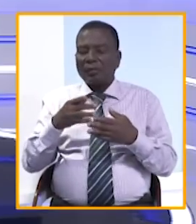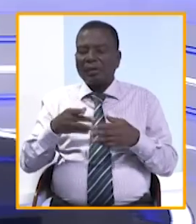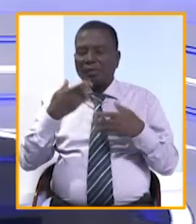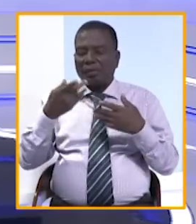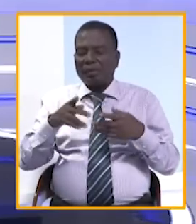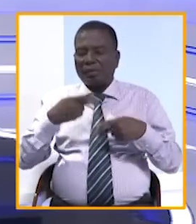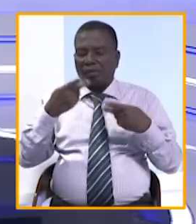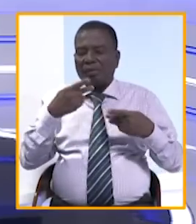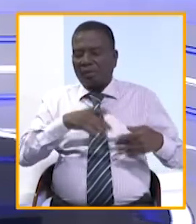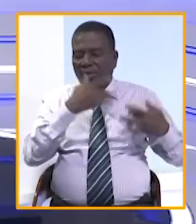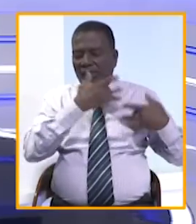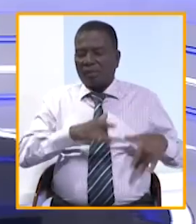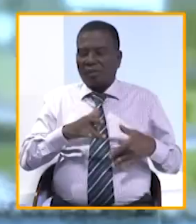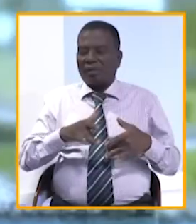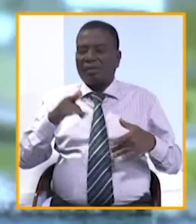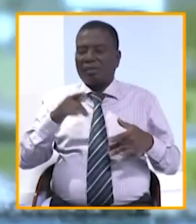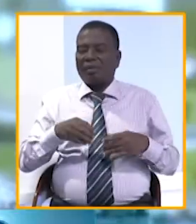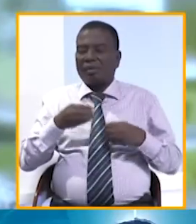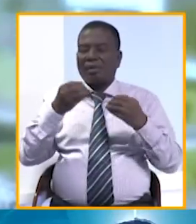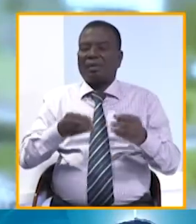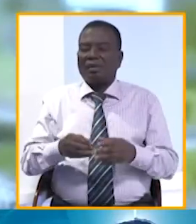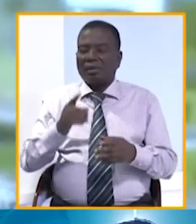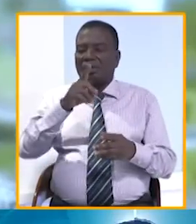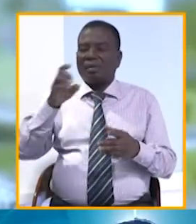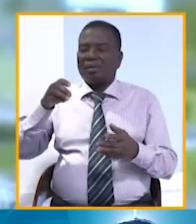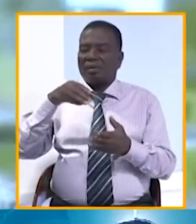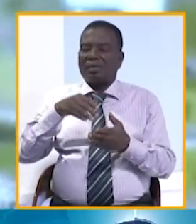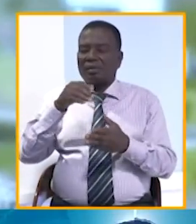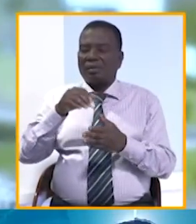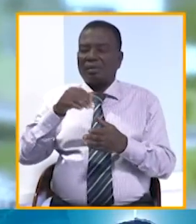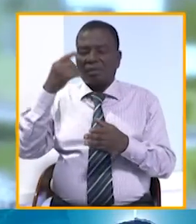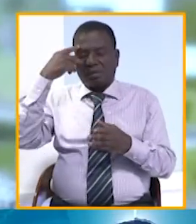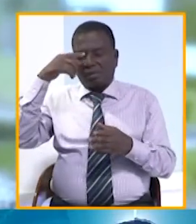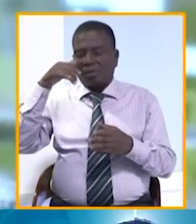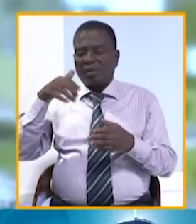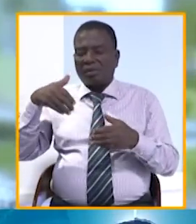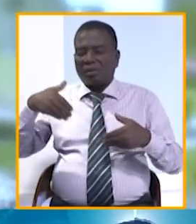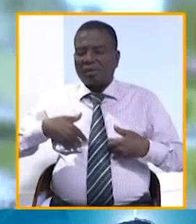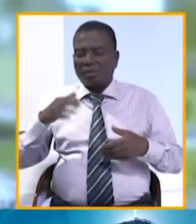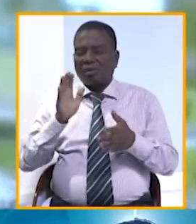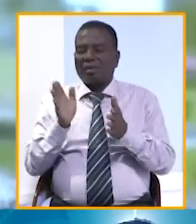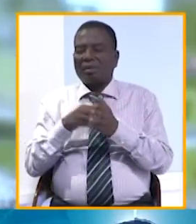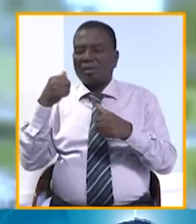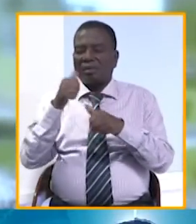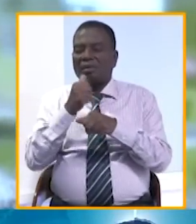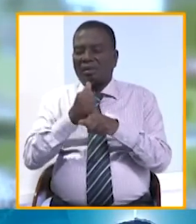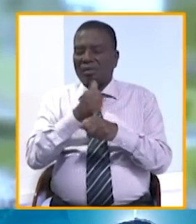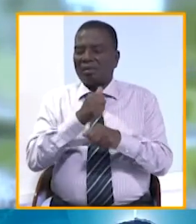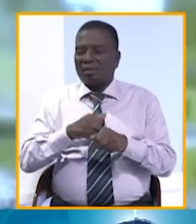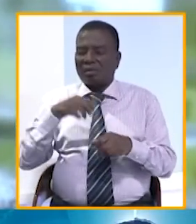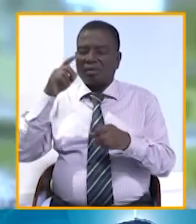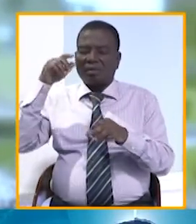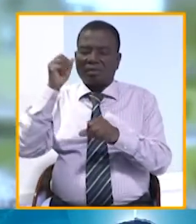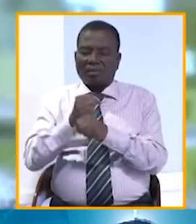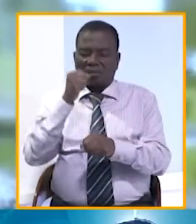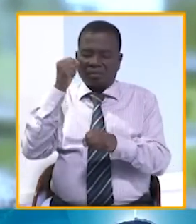des climatiseurs au lycée municipal de Marcory afin que le personnel de l'école puisse travailler dans de bonnes conditions. Rebaptisé lycée moderne Amagou Victor,